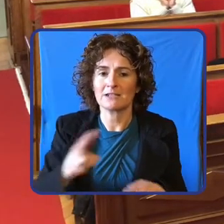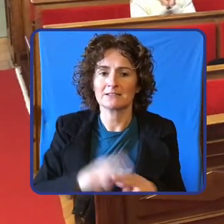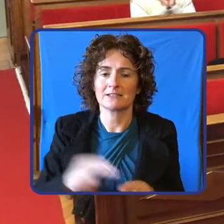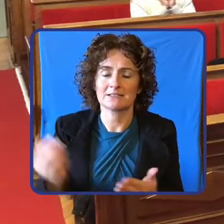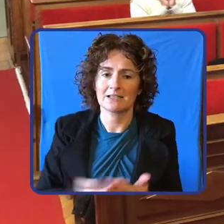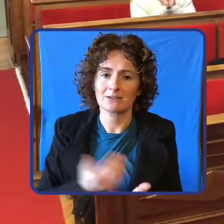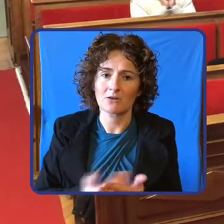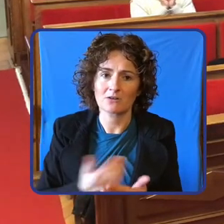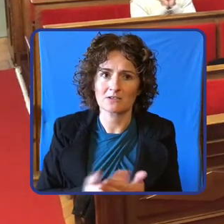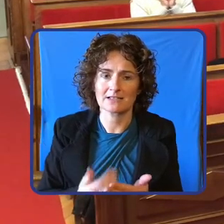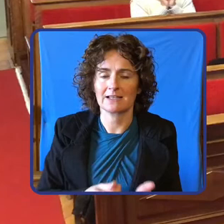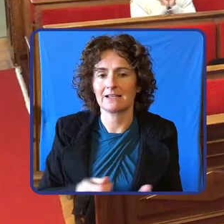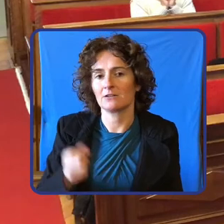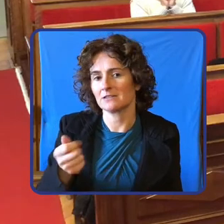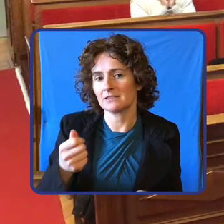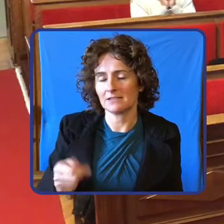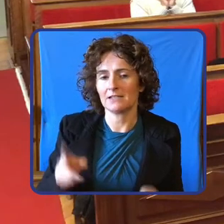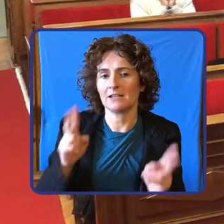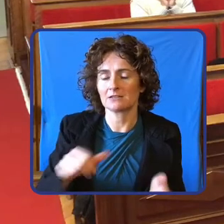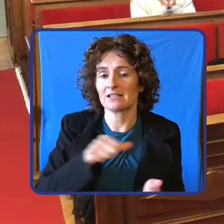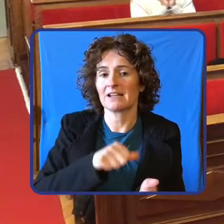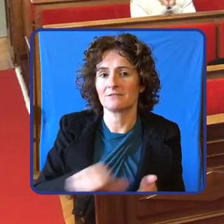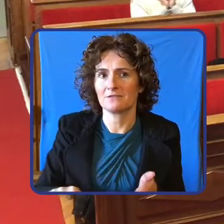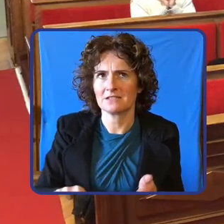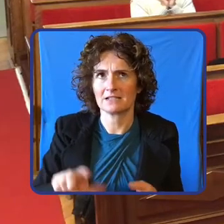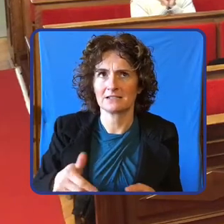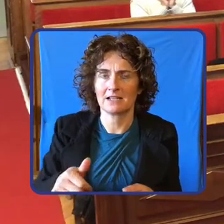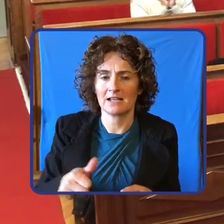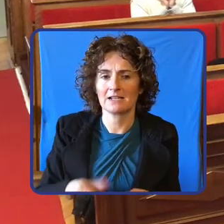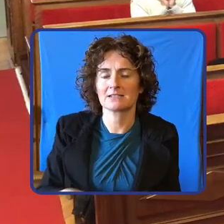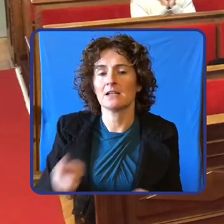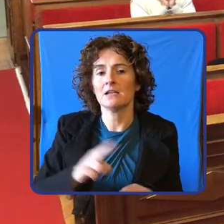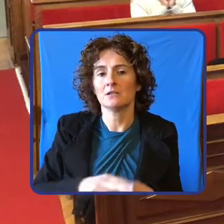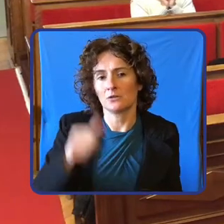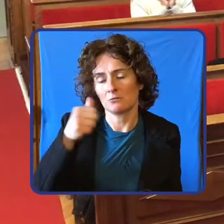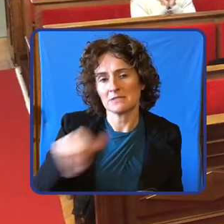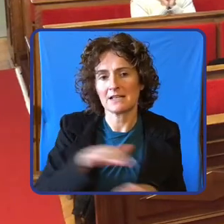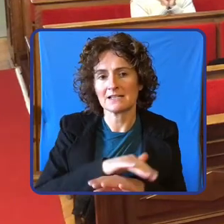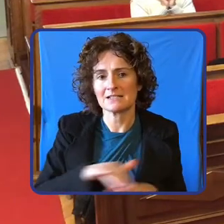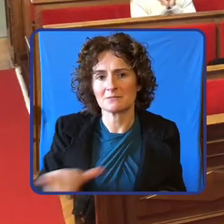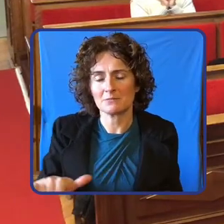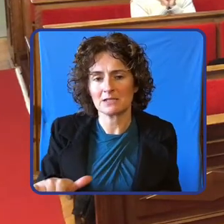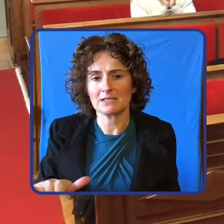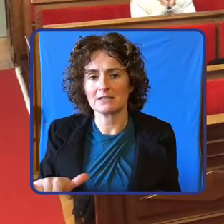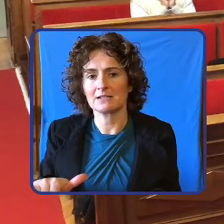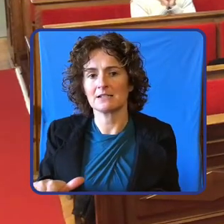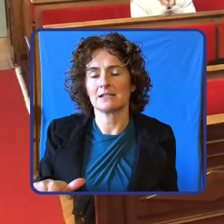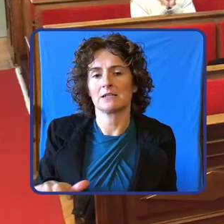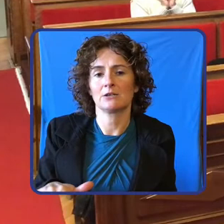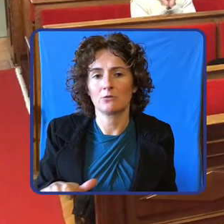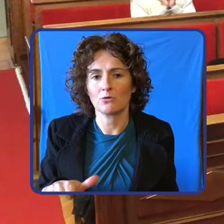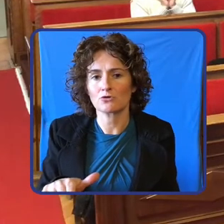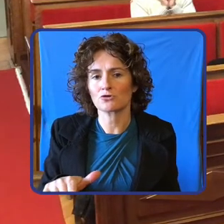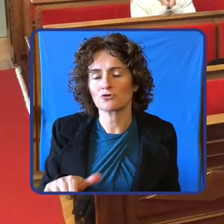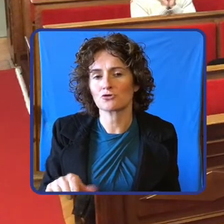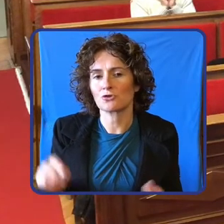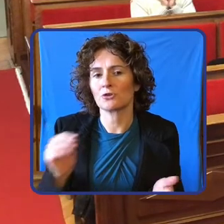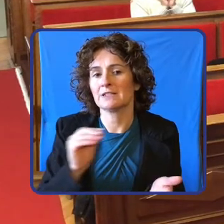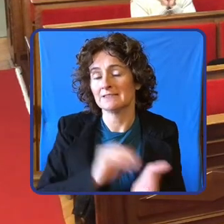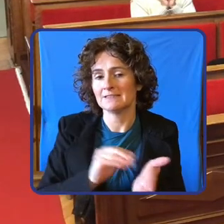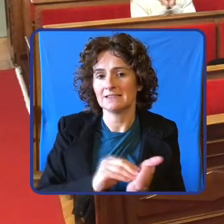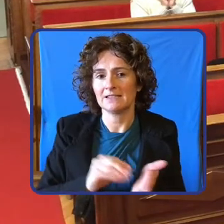nézzük a teljes közszolgáltatásra, illetve a cégintézmények, ez egy több százmilliós tétel. Ugye a másik jelentős kiadása